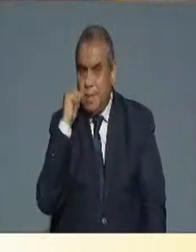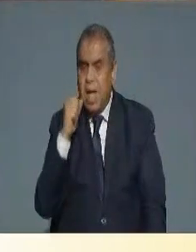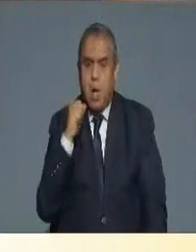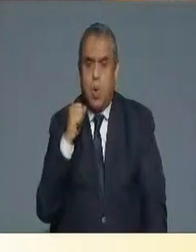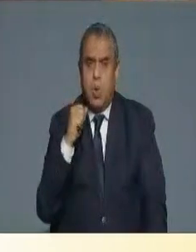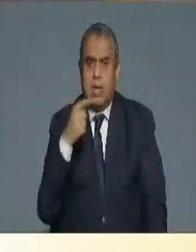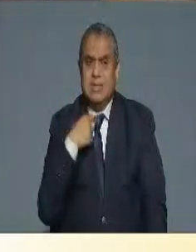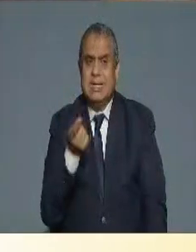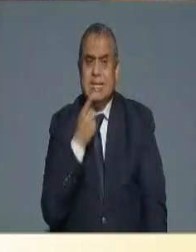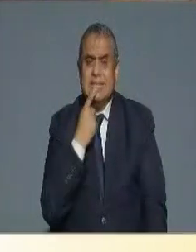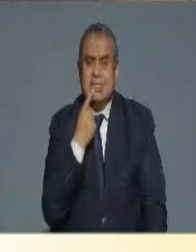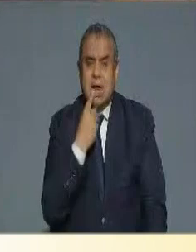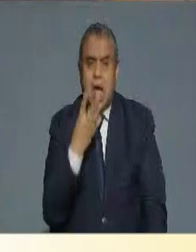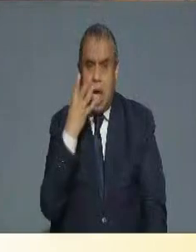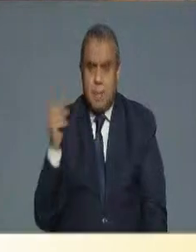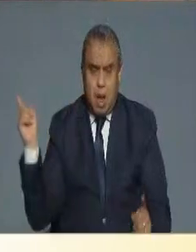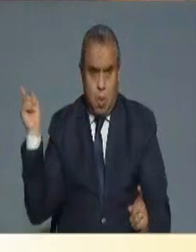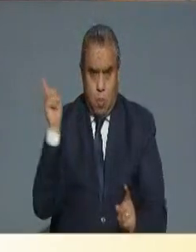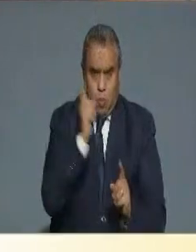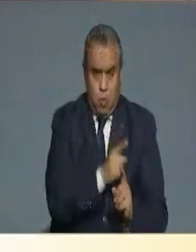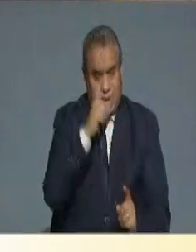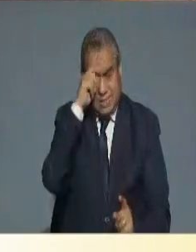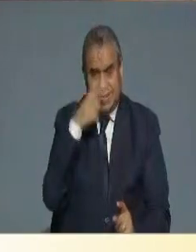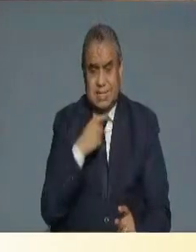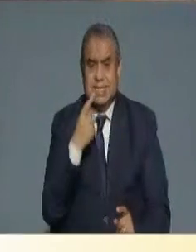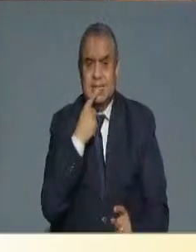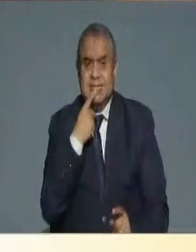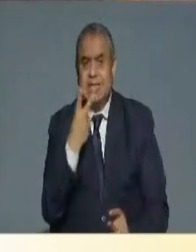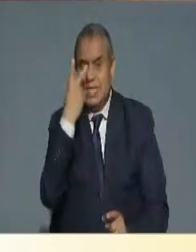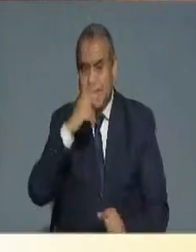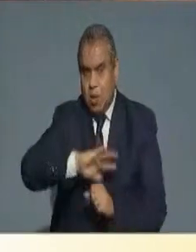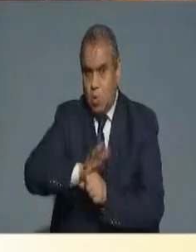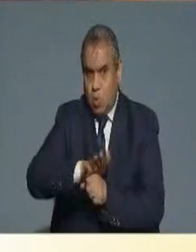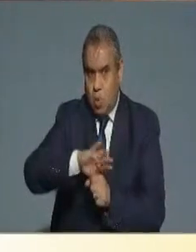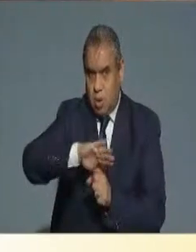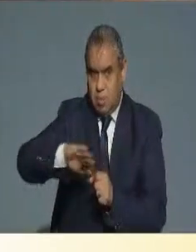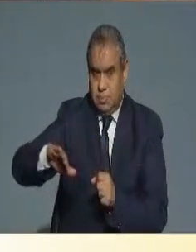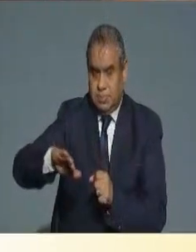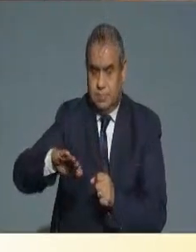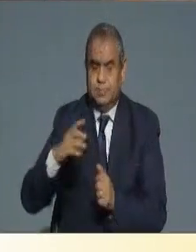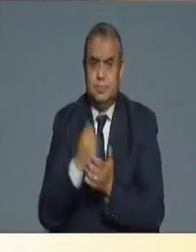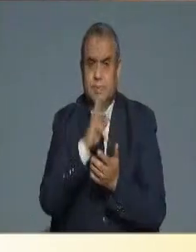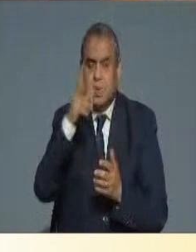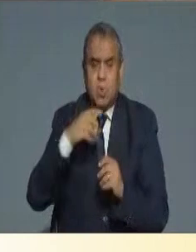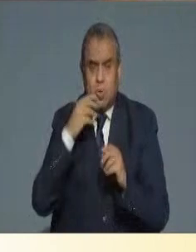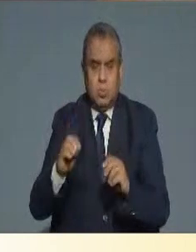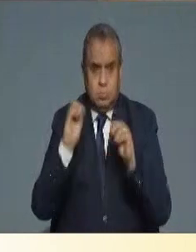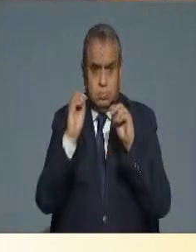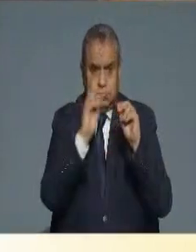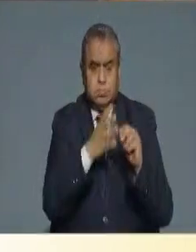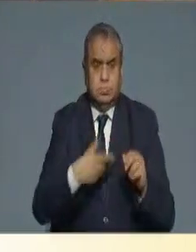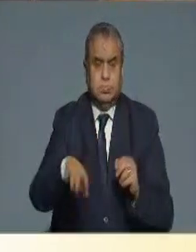صعب في مصر، سنتين أزمة كورونا. وطبعا لما بنيجي نقول الكلام دوت يمكن يكون مش وقته